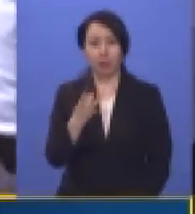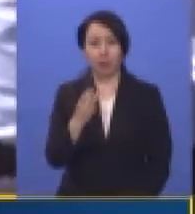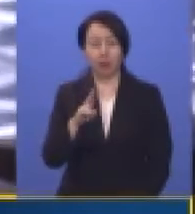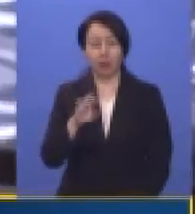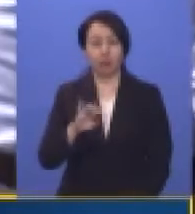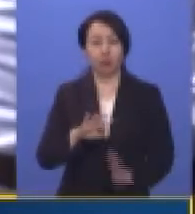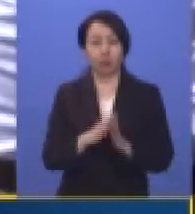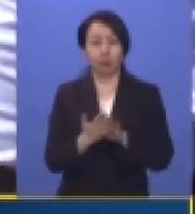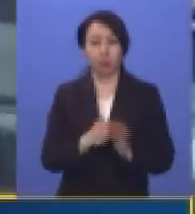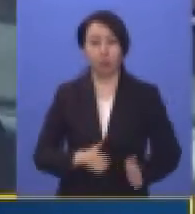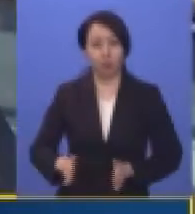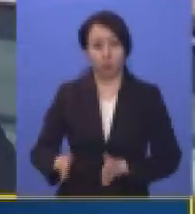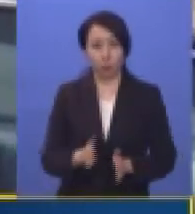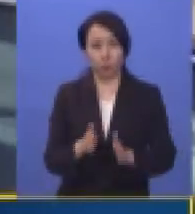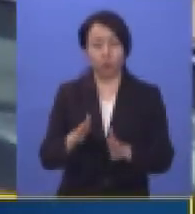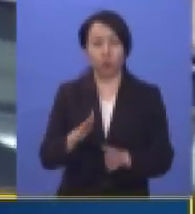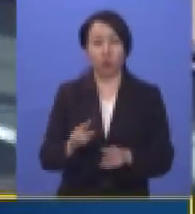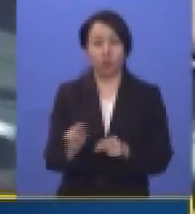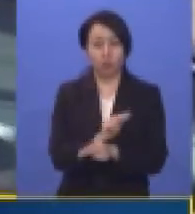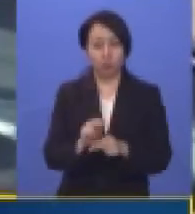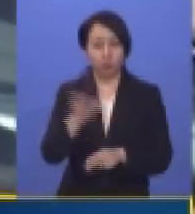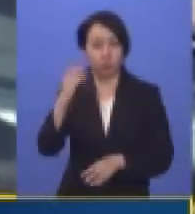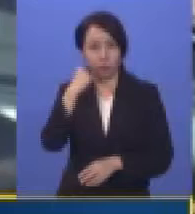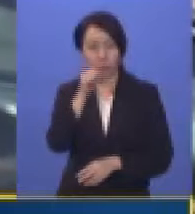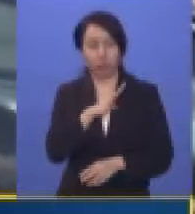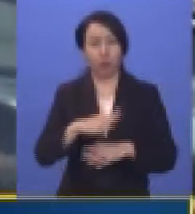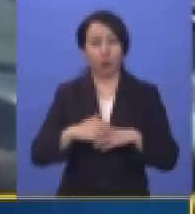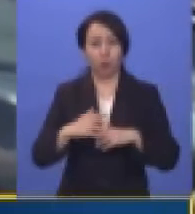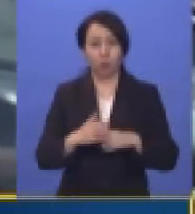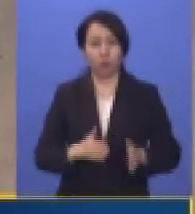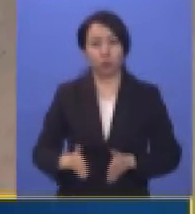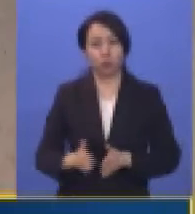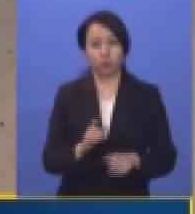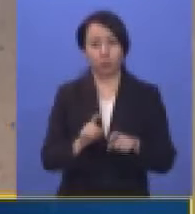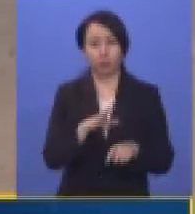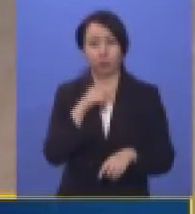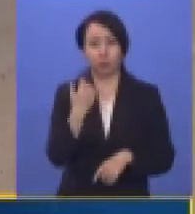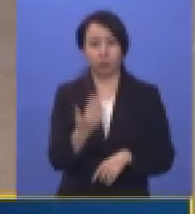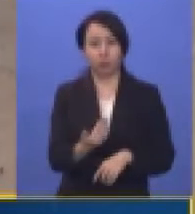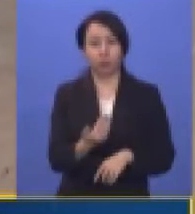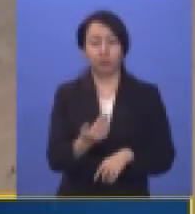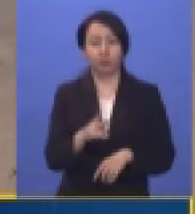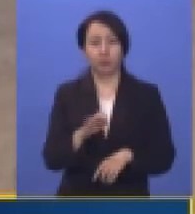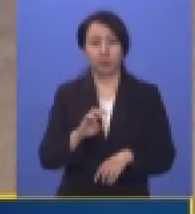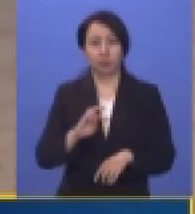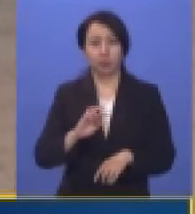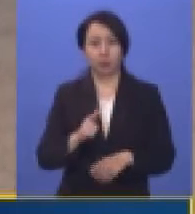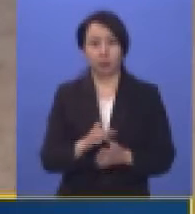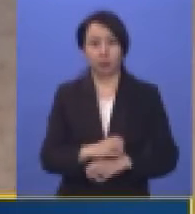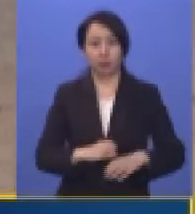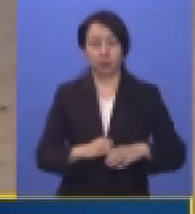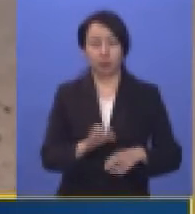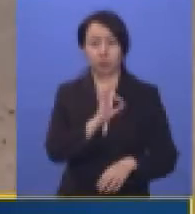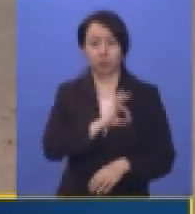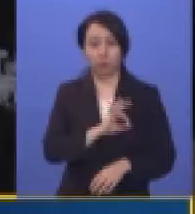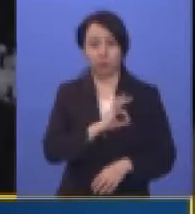Чкалов бағытындағы жол. Биыл ол жөндеуден өтті. Шаруаны Көкшетау жолдар серттестігі атқарған. Оны жөндеуге 1,2 миллиард теңге қаржы